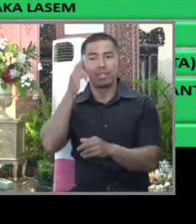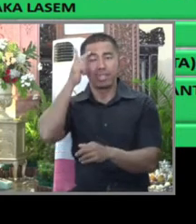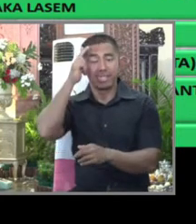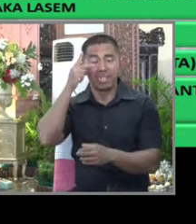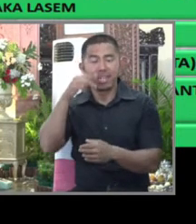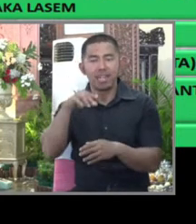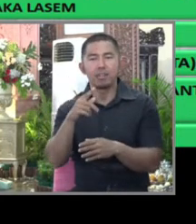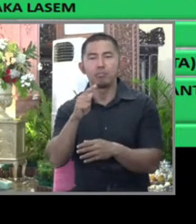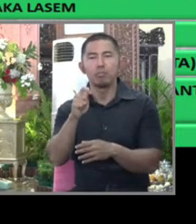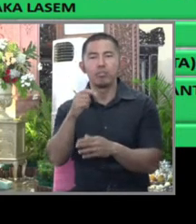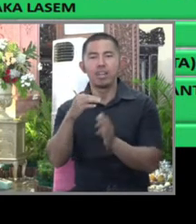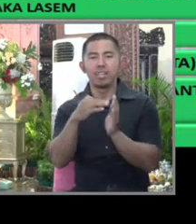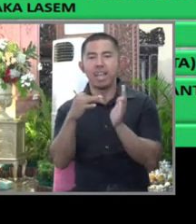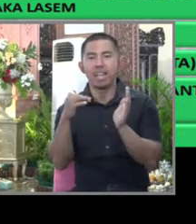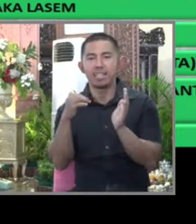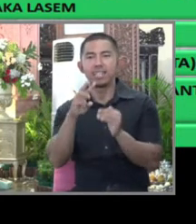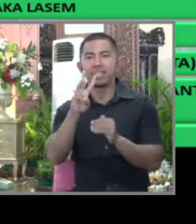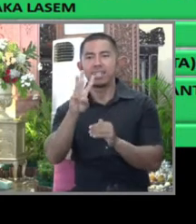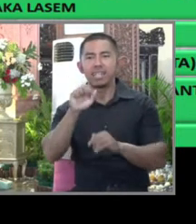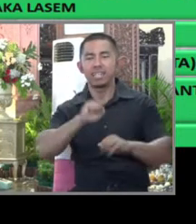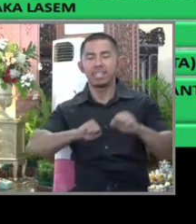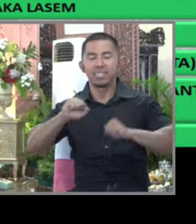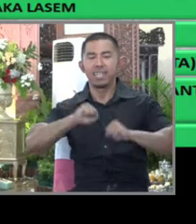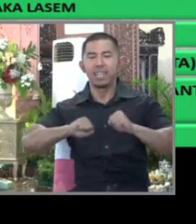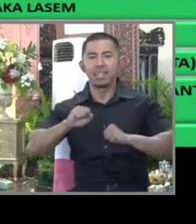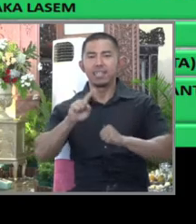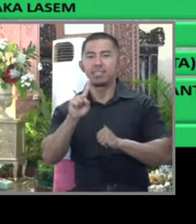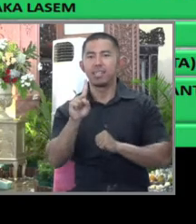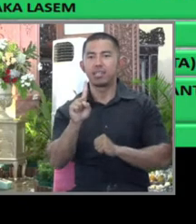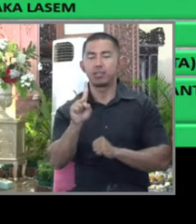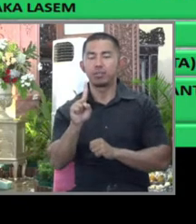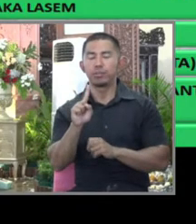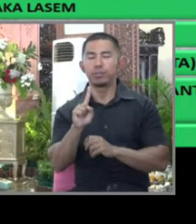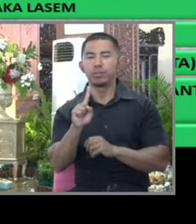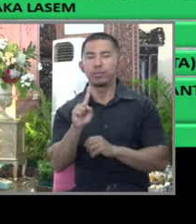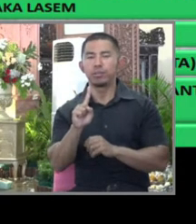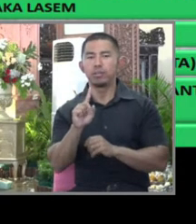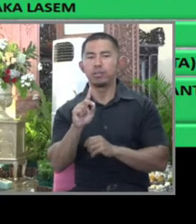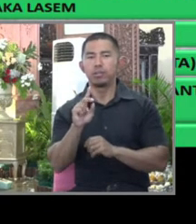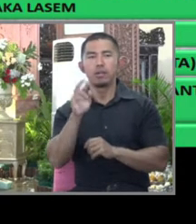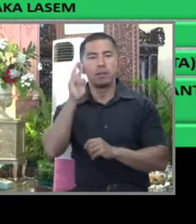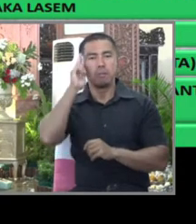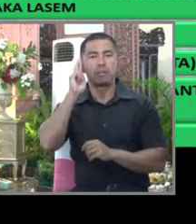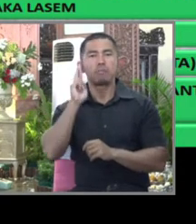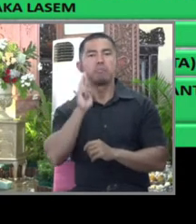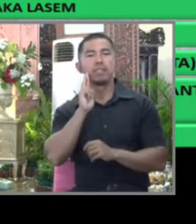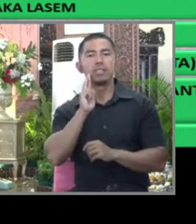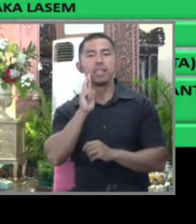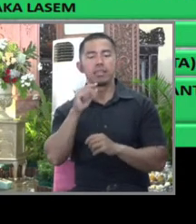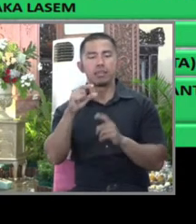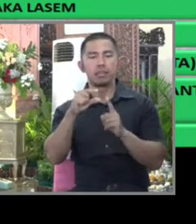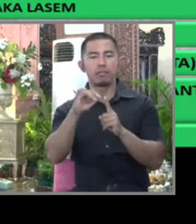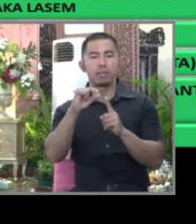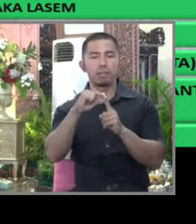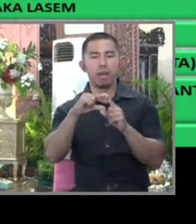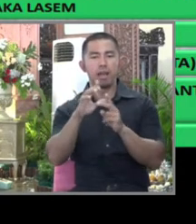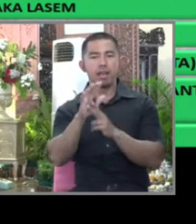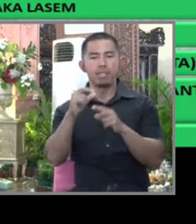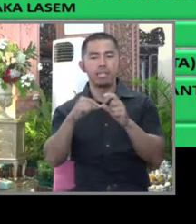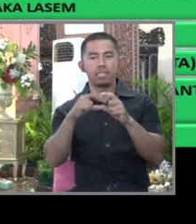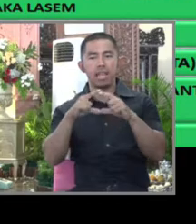kecepan air tiga kegiatan program satu peremajaan pipanisasi yang